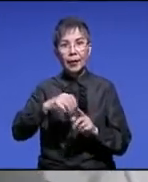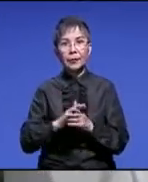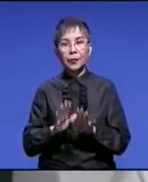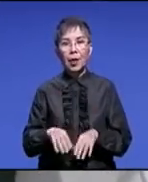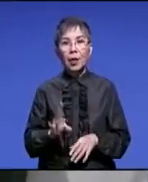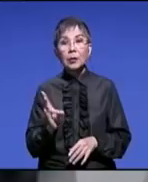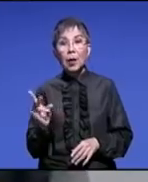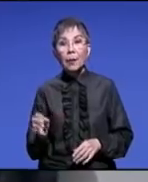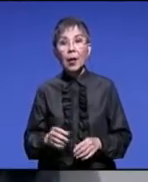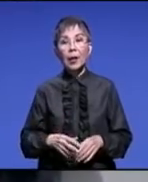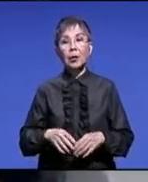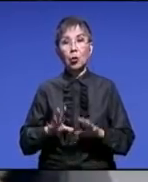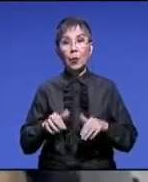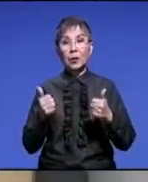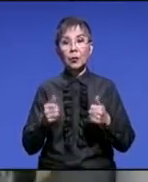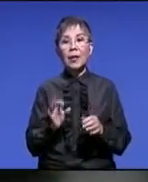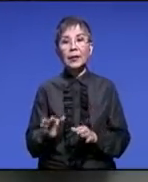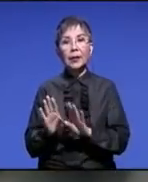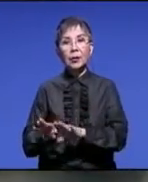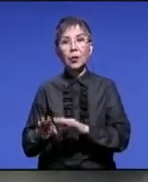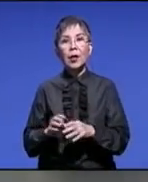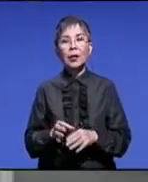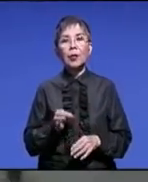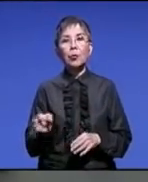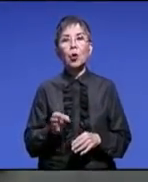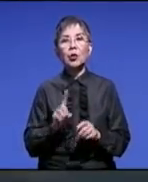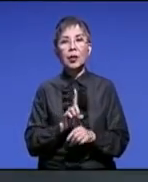Sebagian korban selamat masih berada di Kepulauan Seribu dan rencananya akan dibawa ke